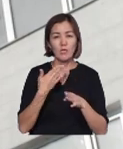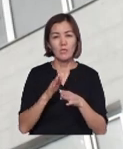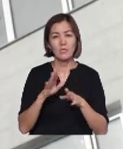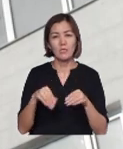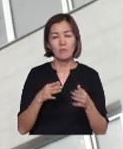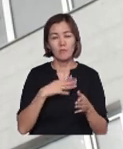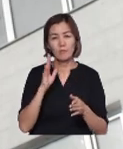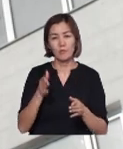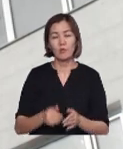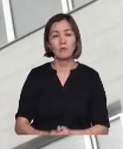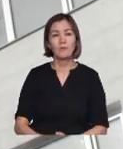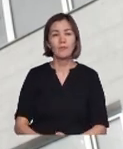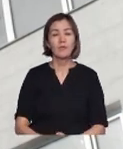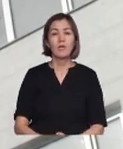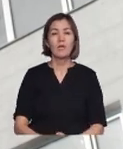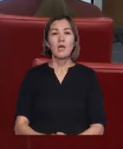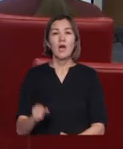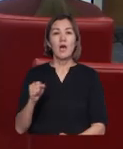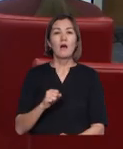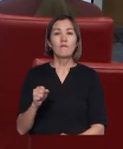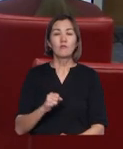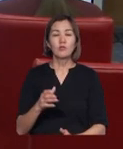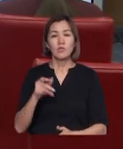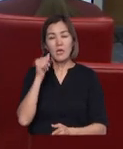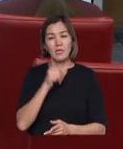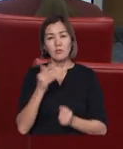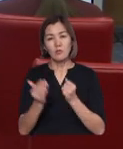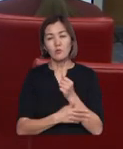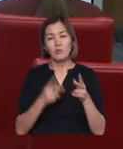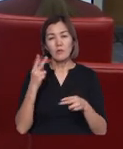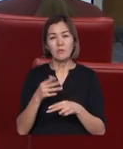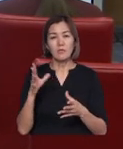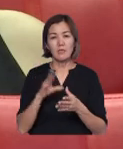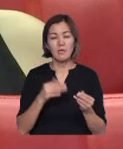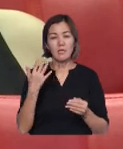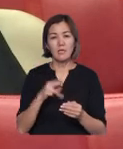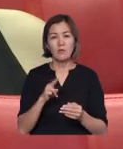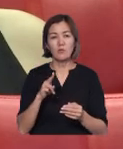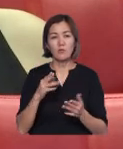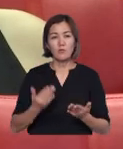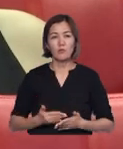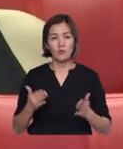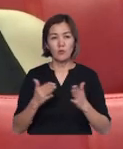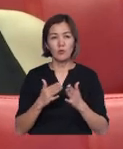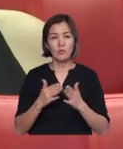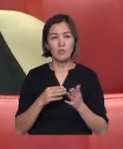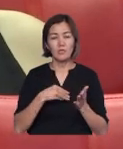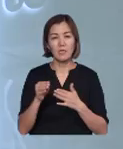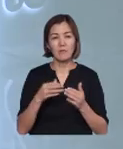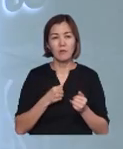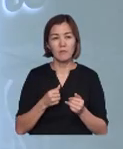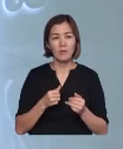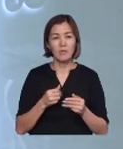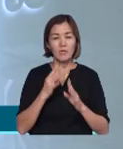құрылысы аяқталуға жақын. Тамыз айының соңында бітеді. Жергілікті әкімдік тағы 50 тұрғын үйді сатып алып, кезекті қысқартпақ. Ол жер